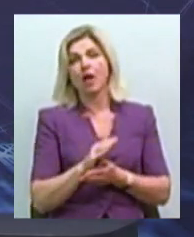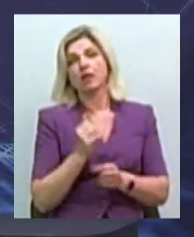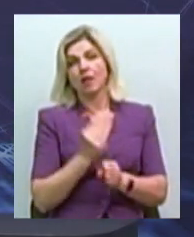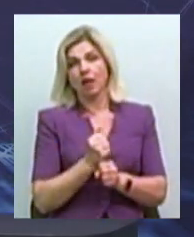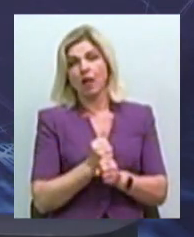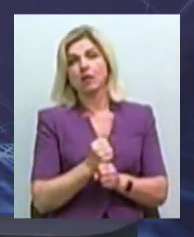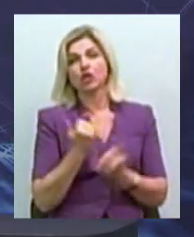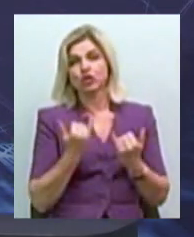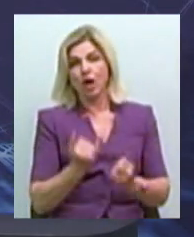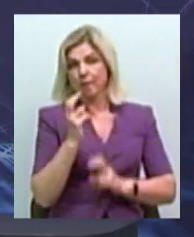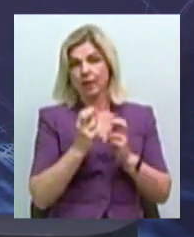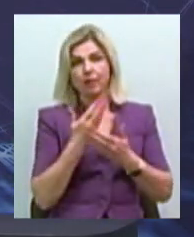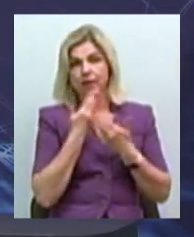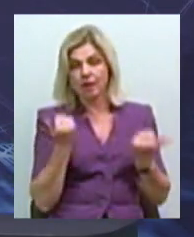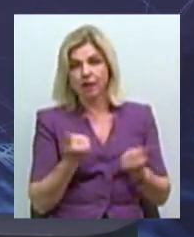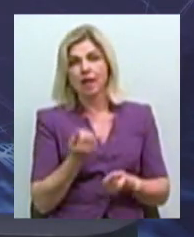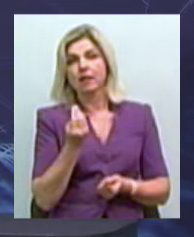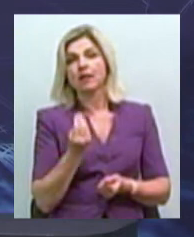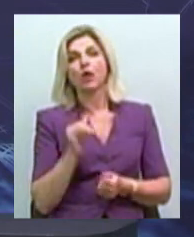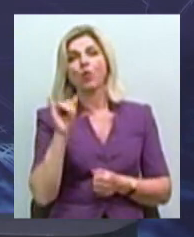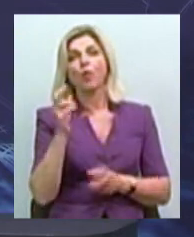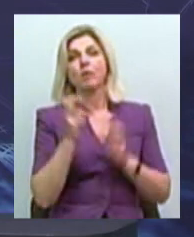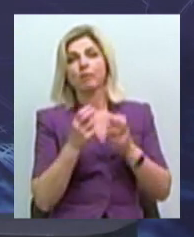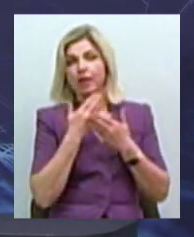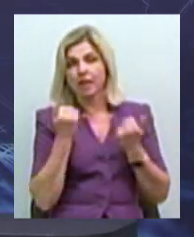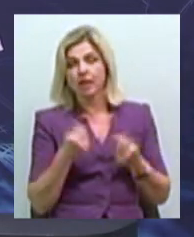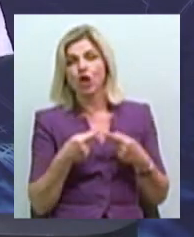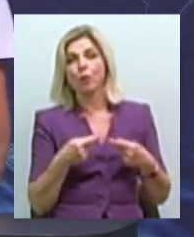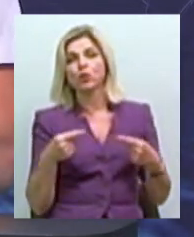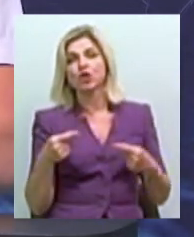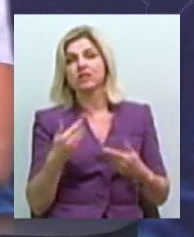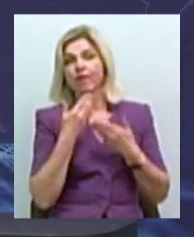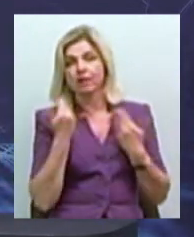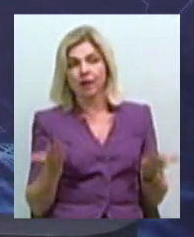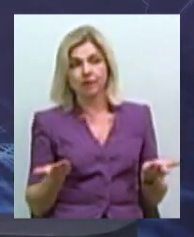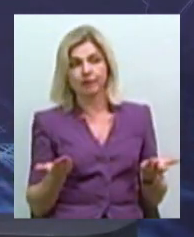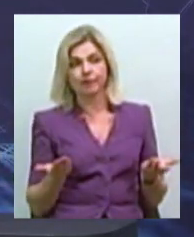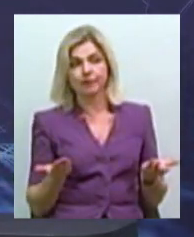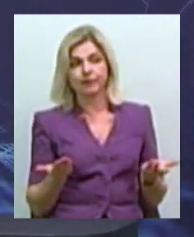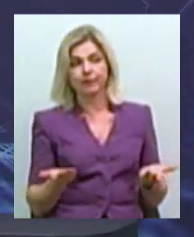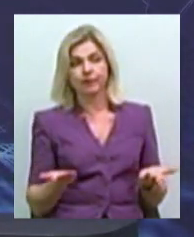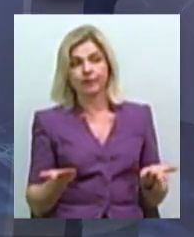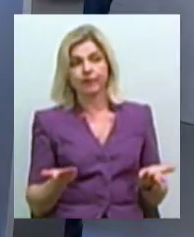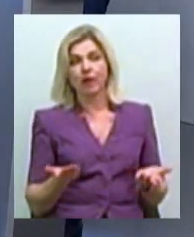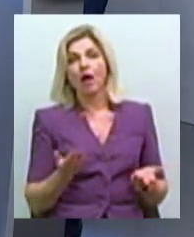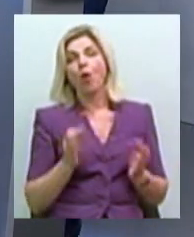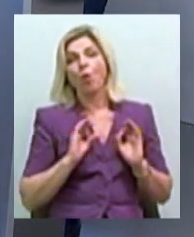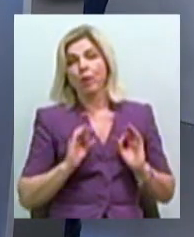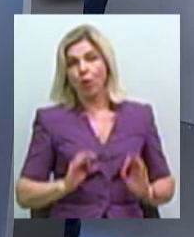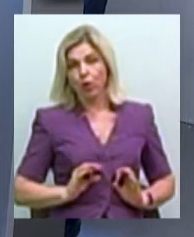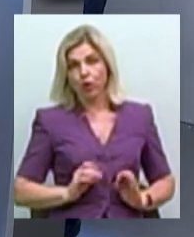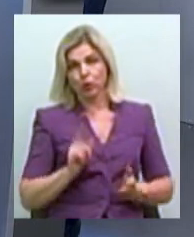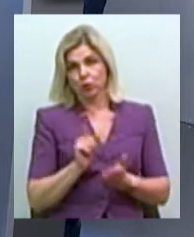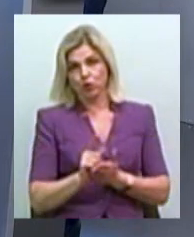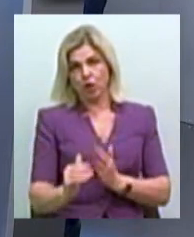ликвидируется, денег нет у предприятия, имущества нет. И... Угу. Ну, тоже органы прокуратуры должны, я думаю, там помочь.